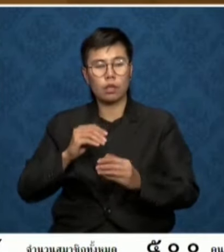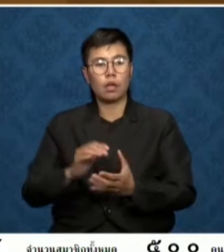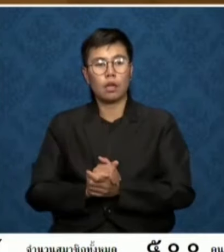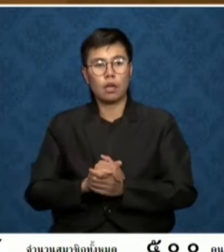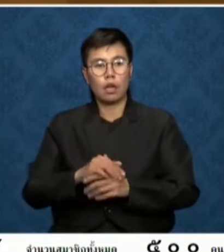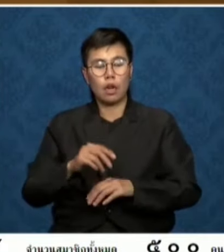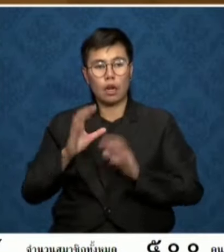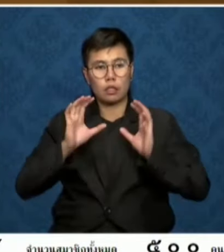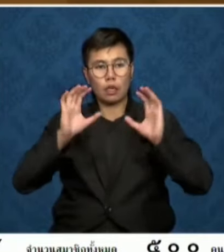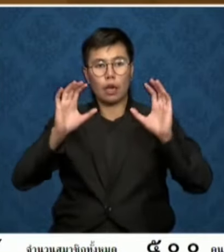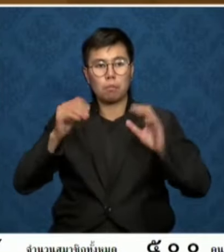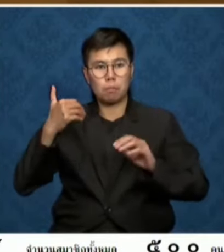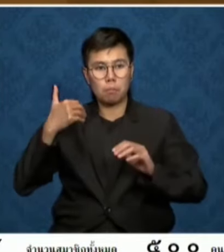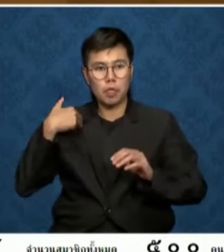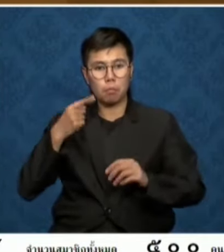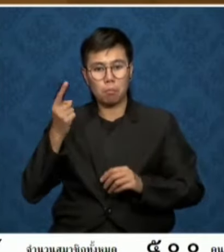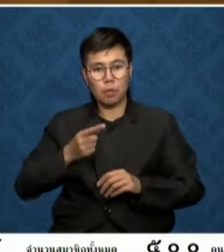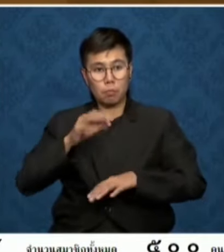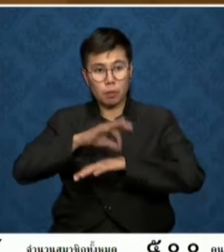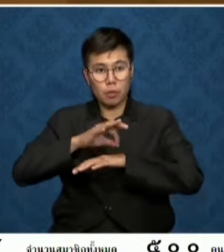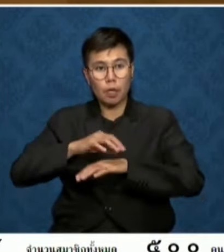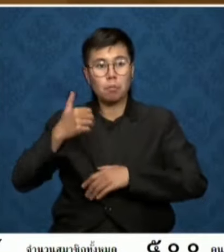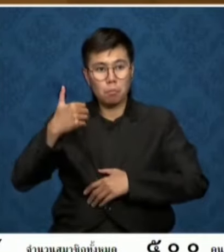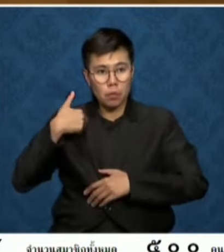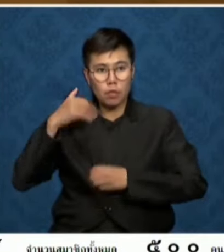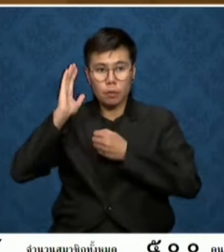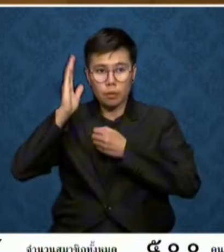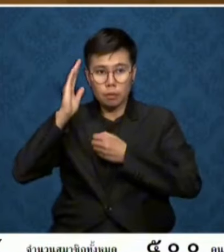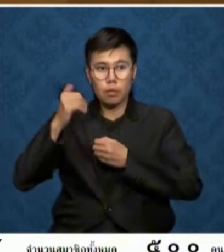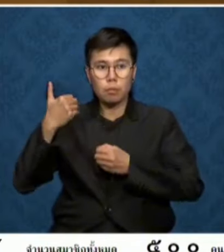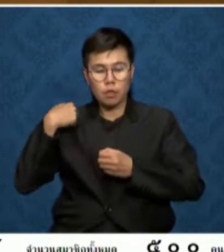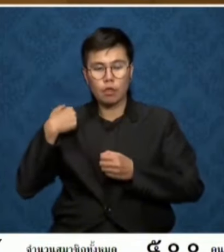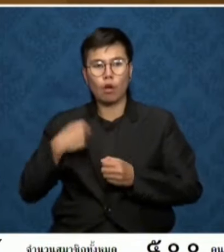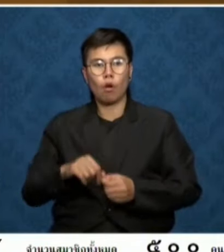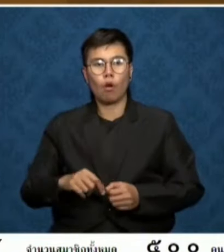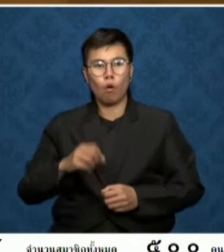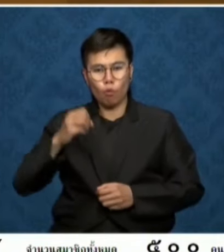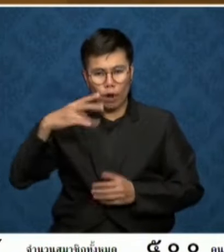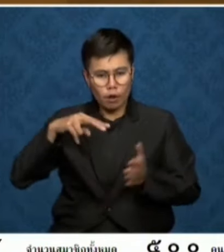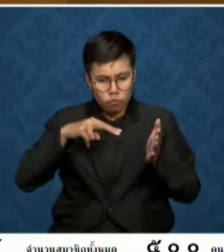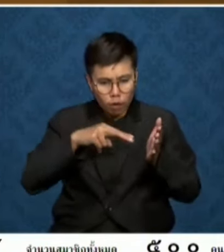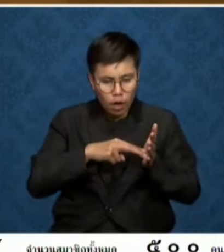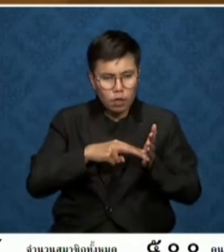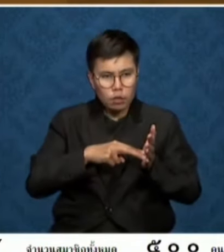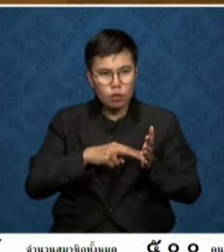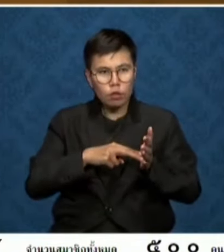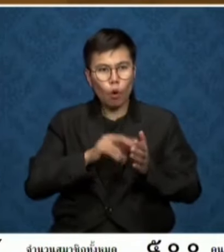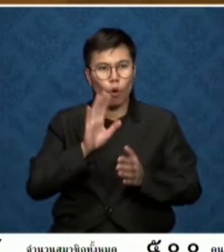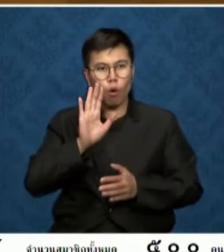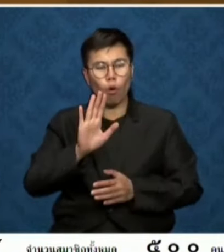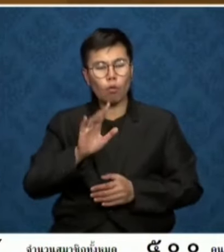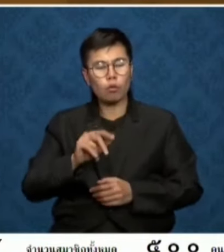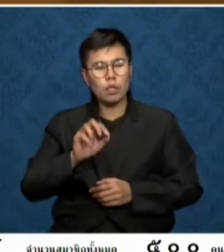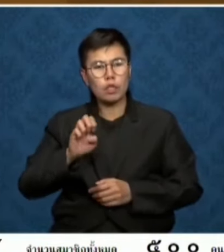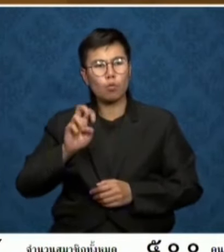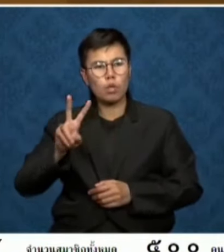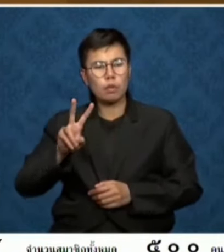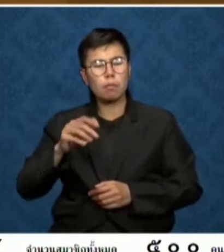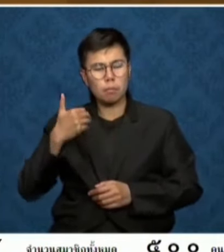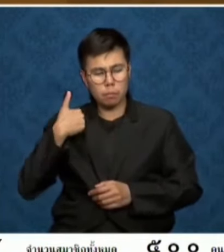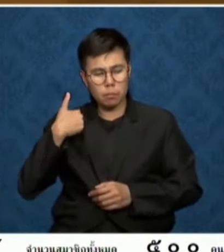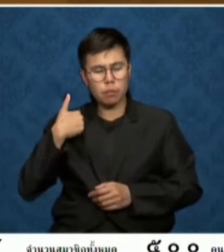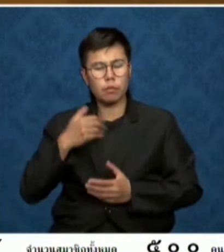ก็มีการอภิปรายมีการชาร์จไฟหลวงอะไรอีลุงตุงนางไปหมดนะครับเพราะนั้น